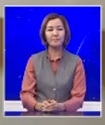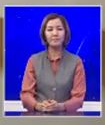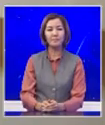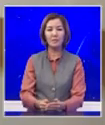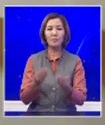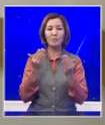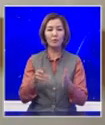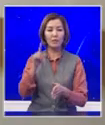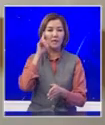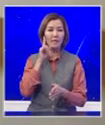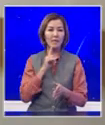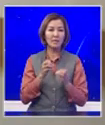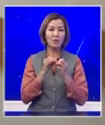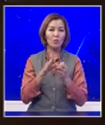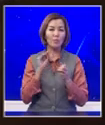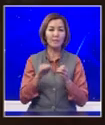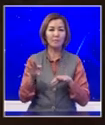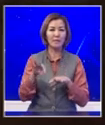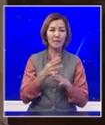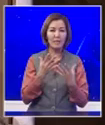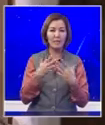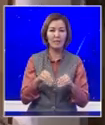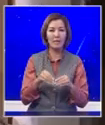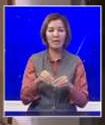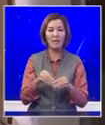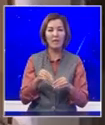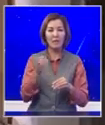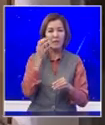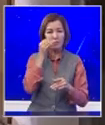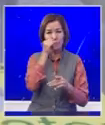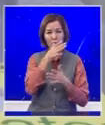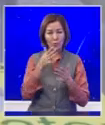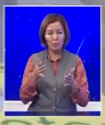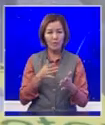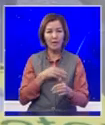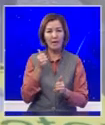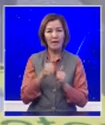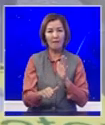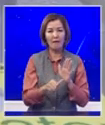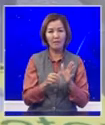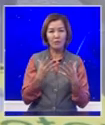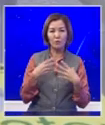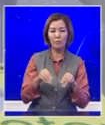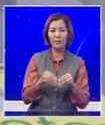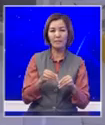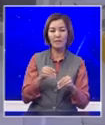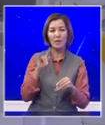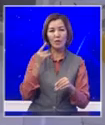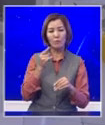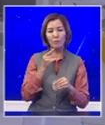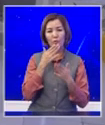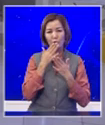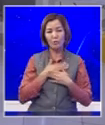Бүгінде елімізде 15 мың ерлі зайыпты бедеулік диагнозымен есепте тұр. Демек, Қазақстандағы әр 6-шы жұп бала сүйуді аңсайды. Бұл